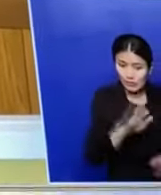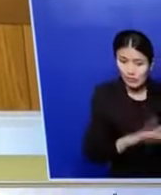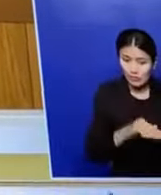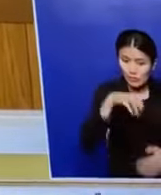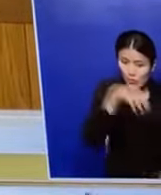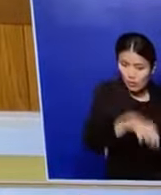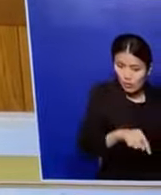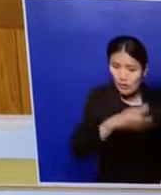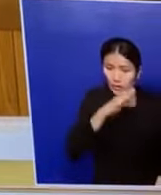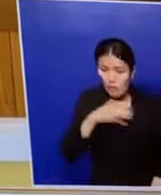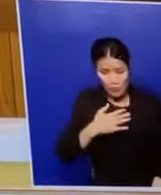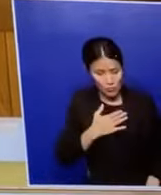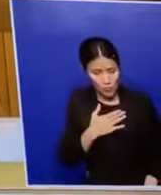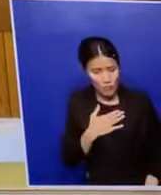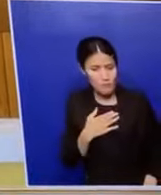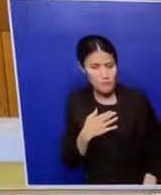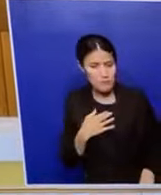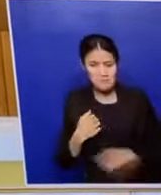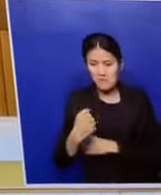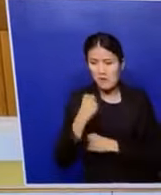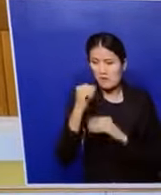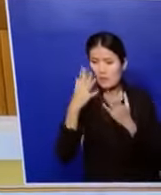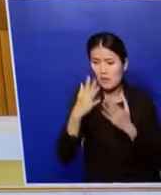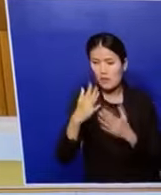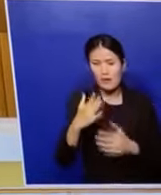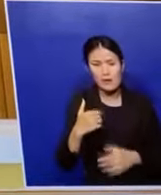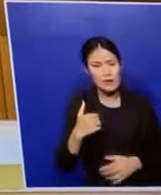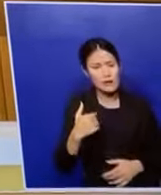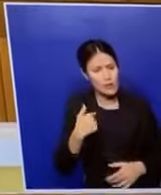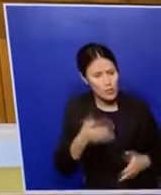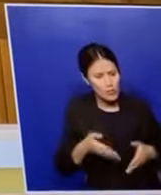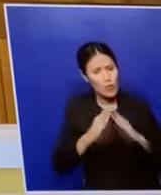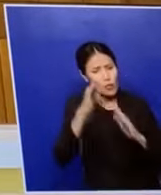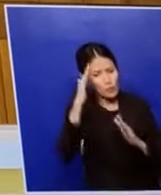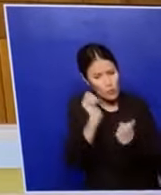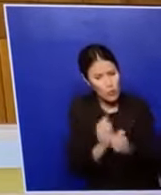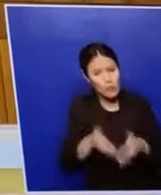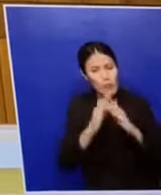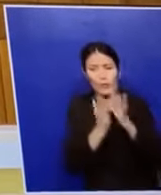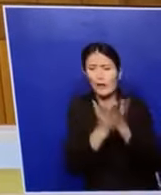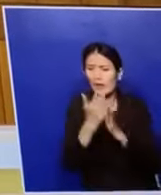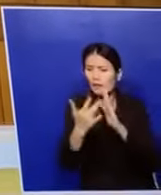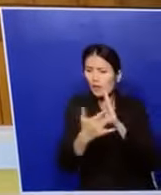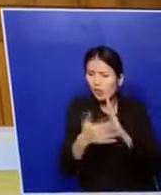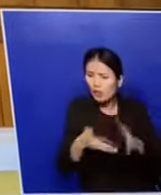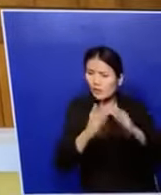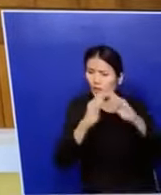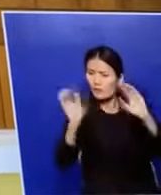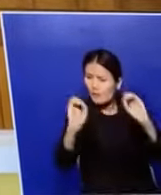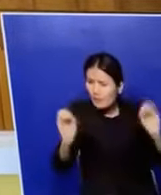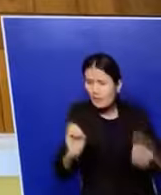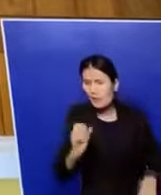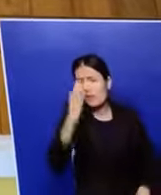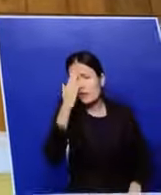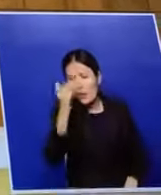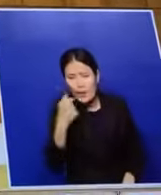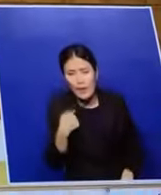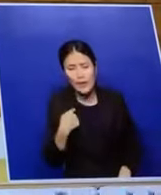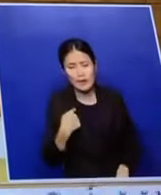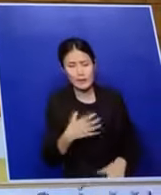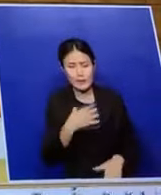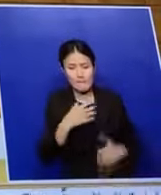วนอาชญากรรมทางเทคโนโลยีซึ่งให้รับผิดชอบภารกิจโดยเฉพาะเพื่อทางกับสถานการณ์ที่เปลี่ยนแปลงไปและทุกอย่างมันพัฒนาไปหมดแล้ว